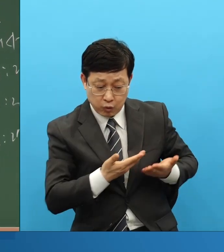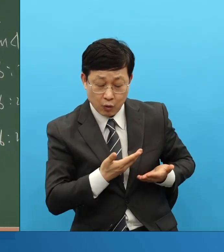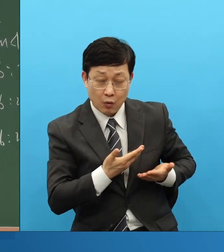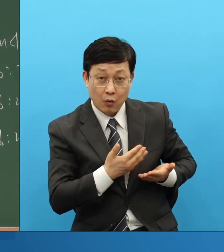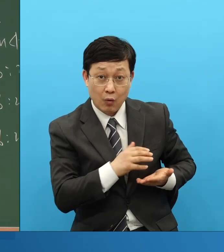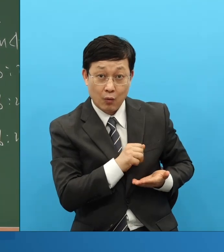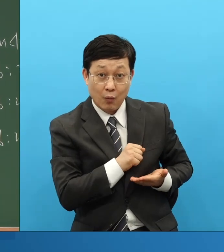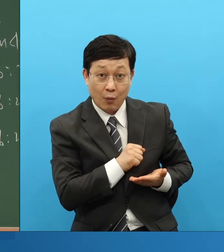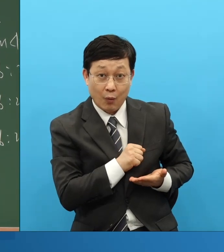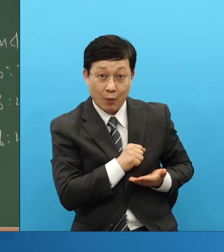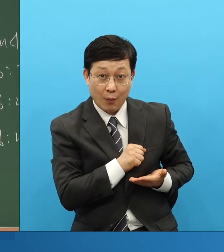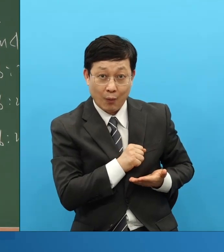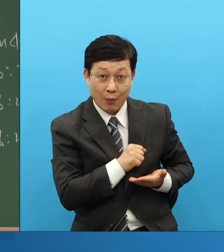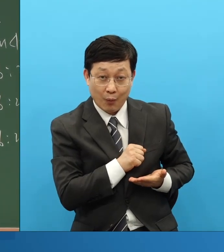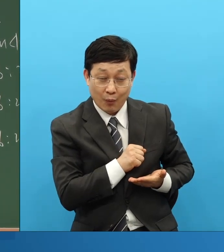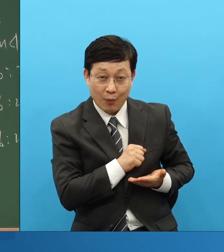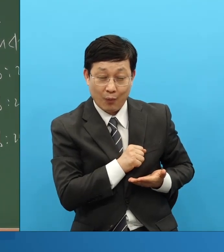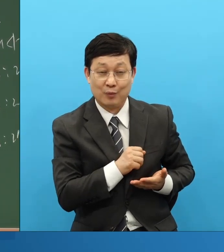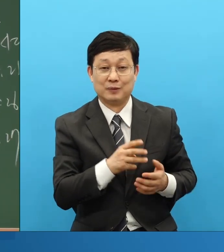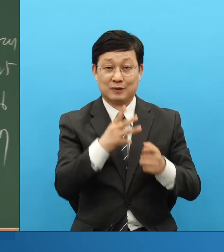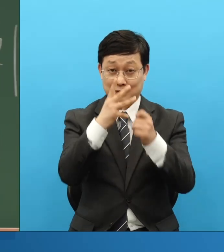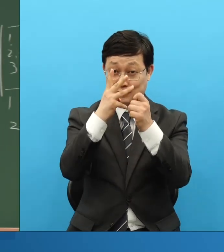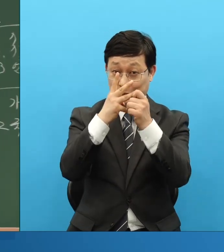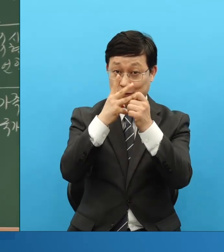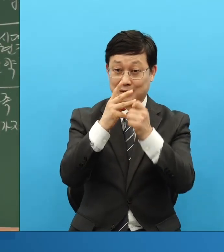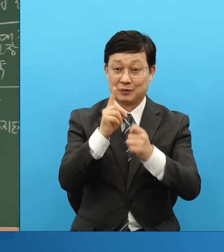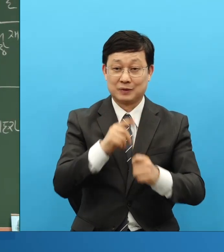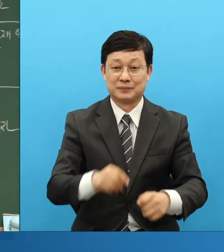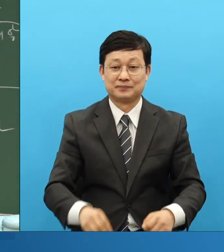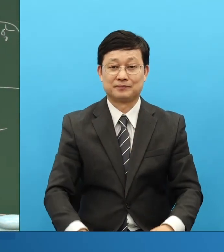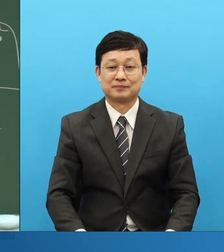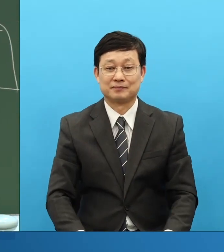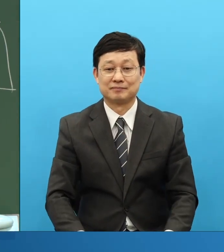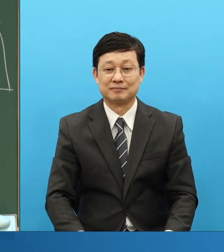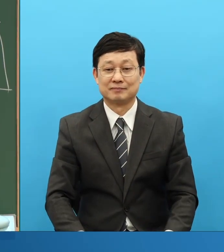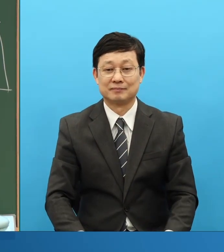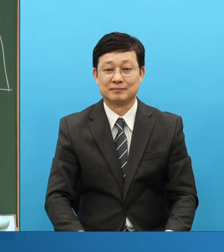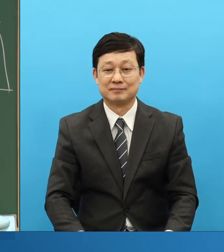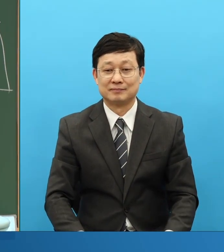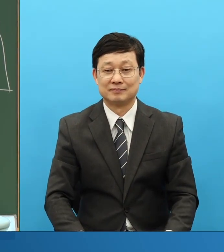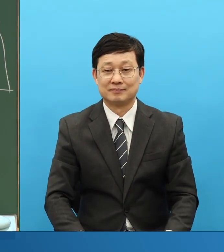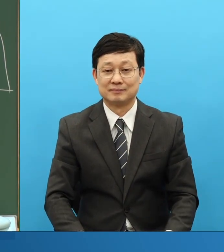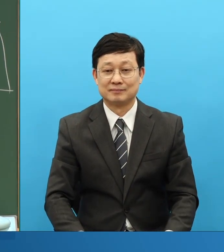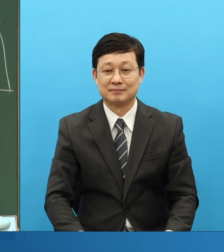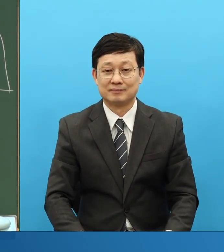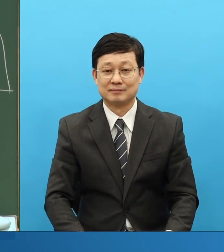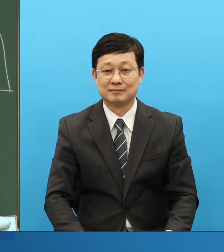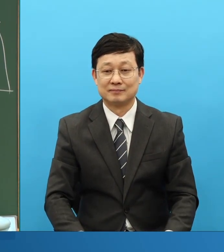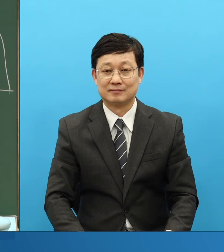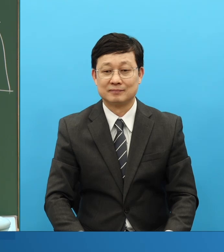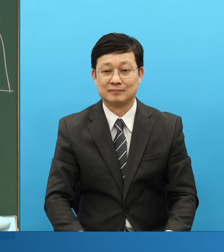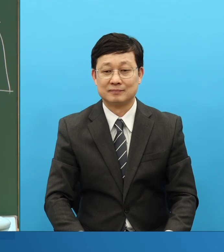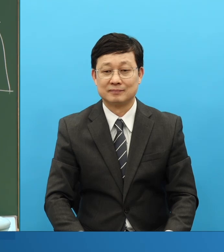갔다. 더 중요한 게 세 번째입니다. And you go someplace, the more important thing is number 3.